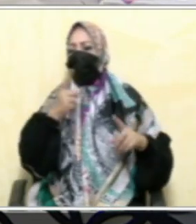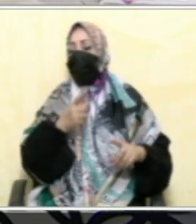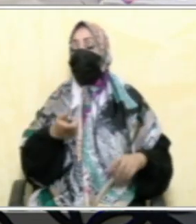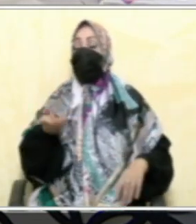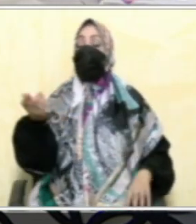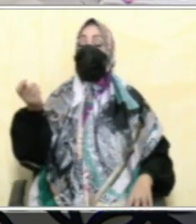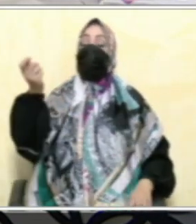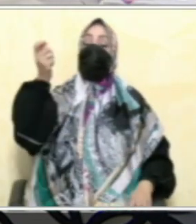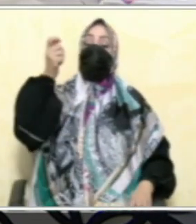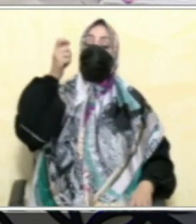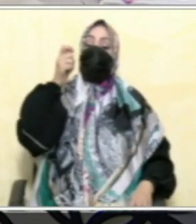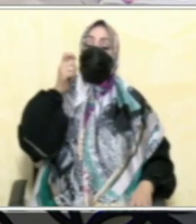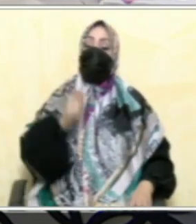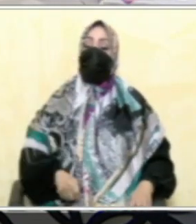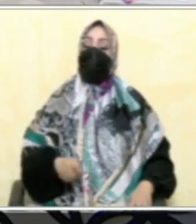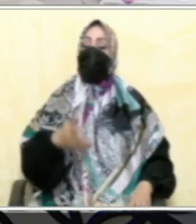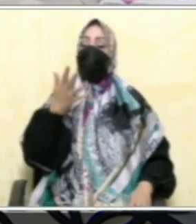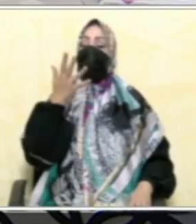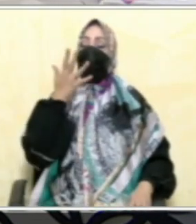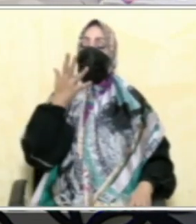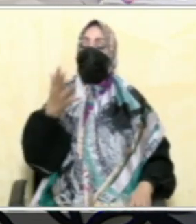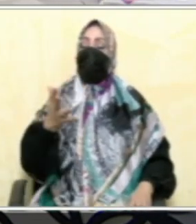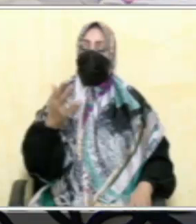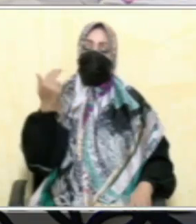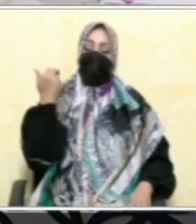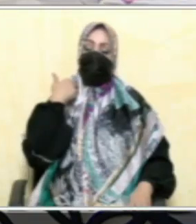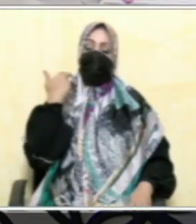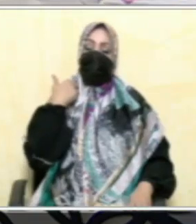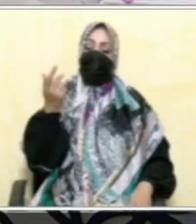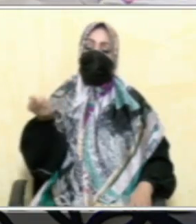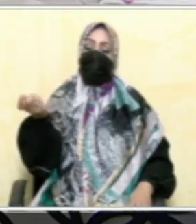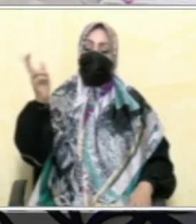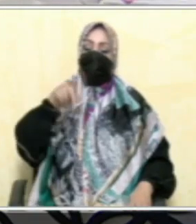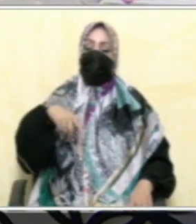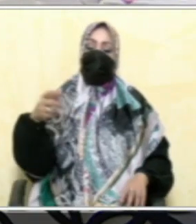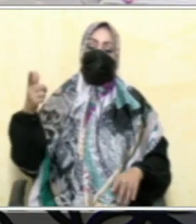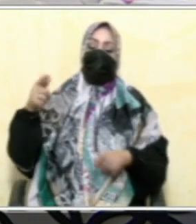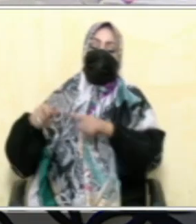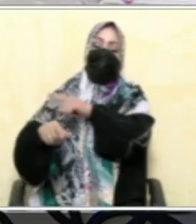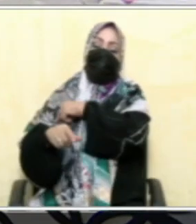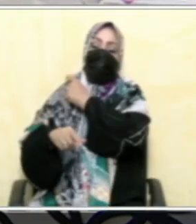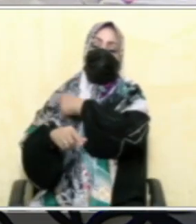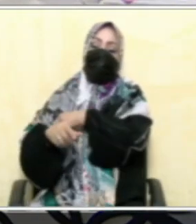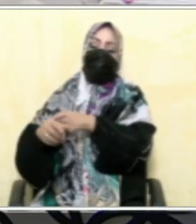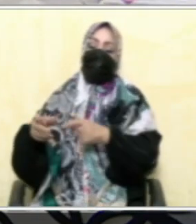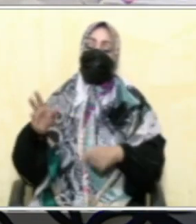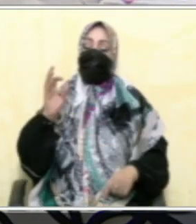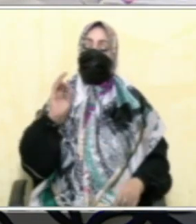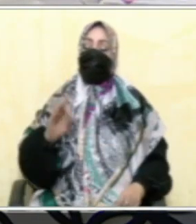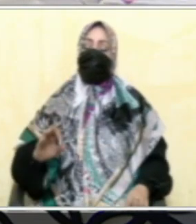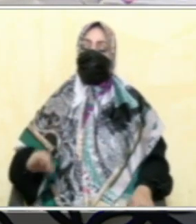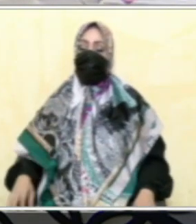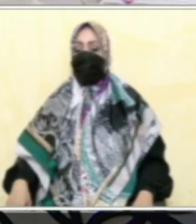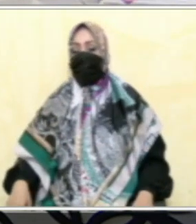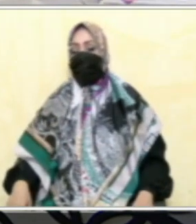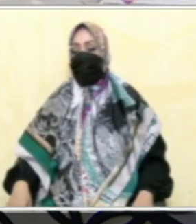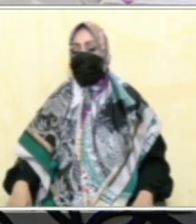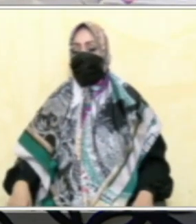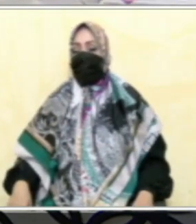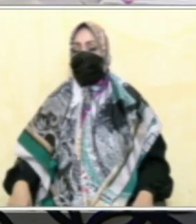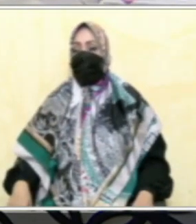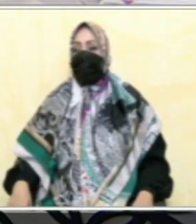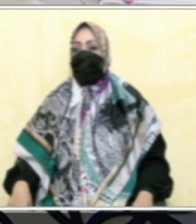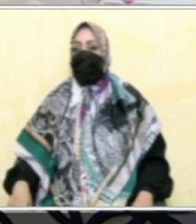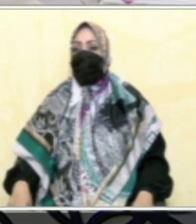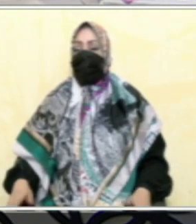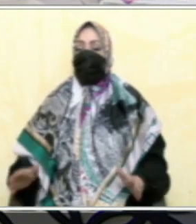إثم. وللأسف يعني مسألة الغش هذه انتشرت، وللأسف يعني